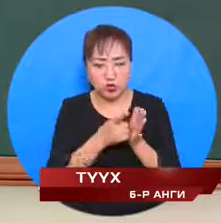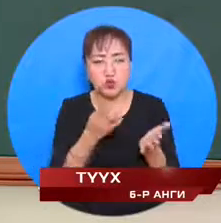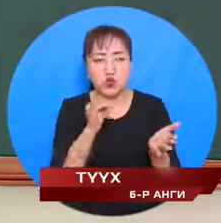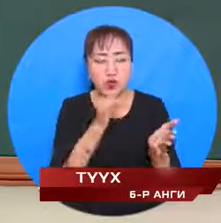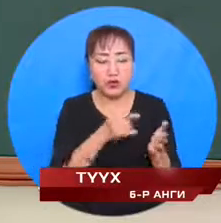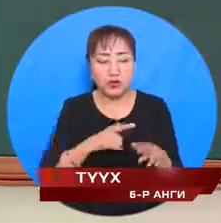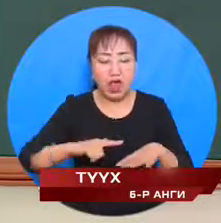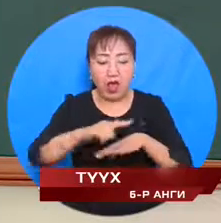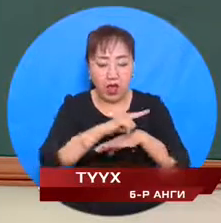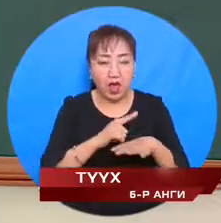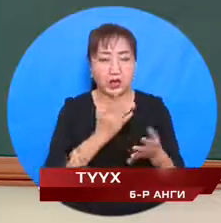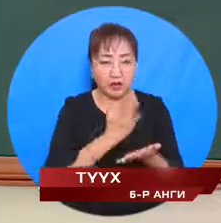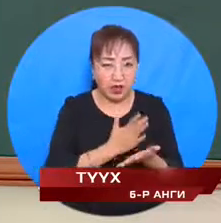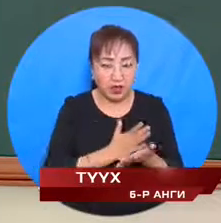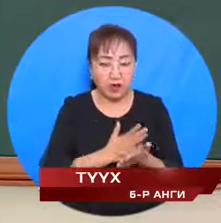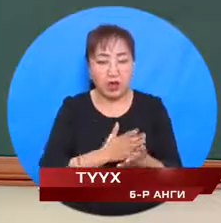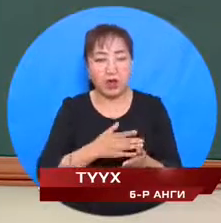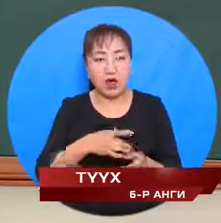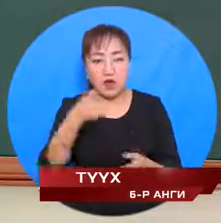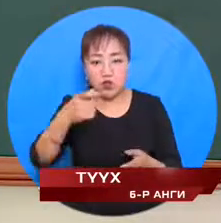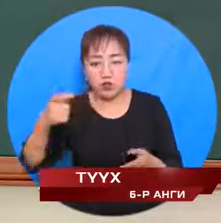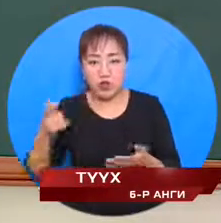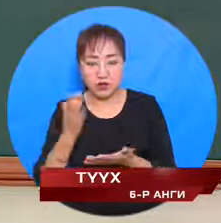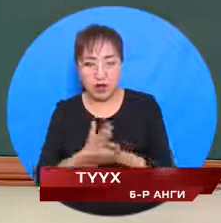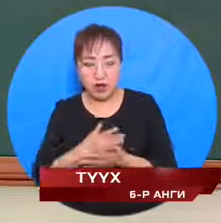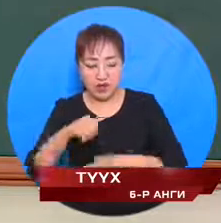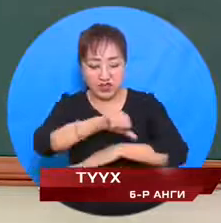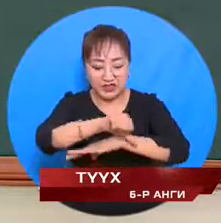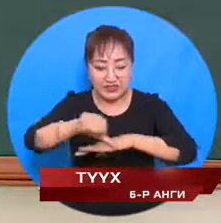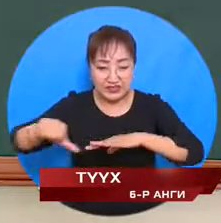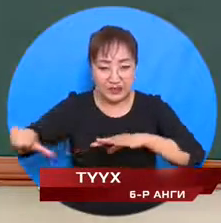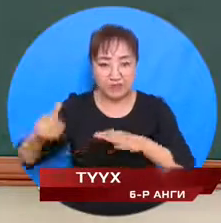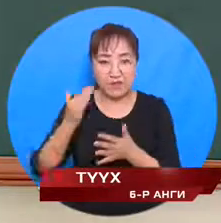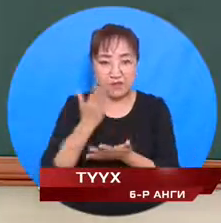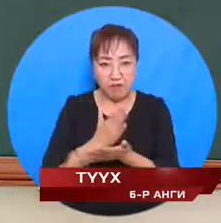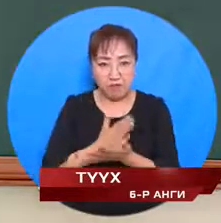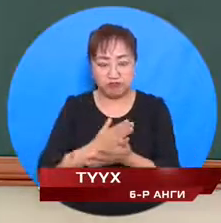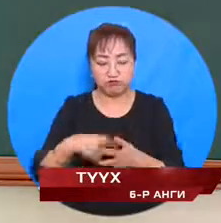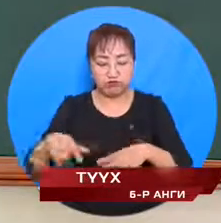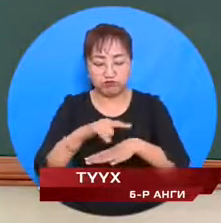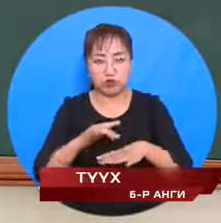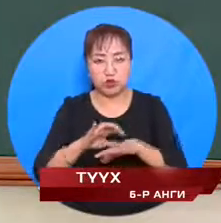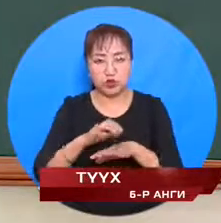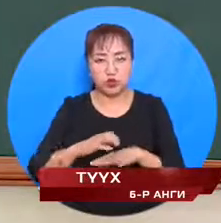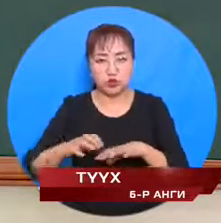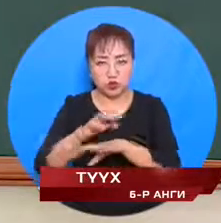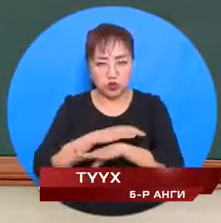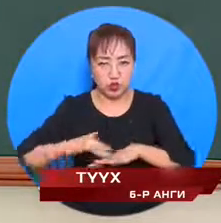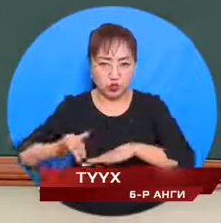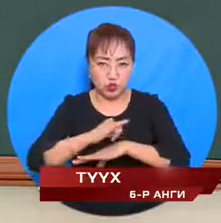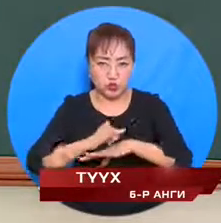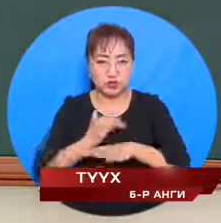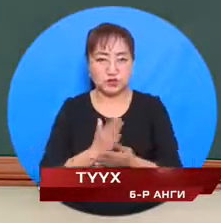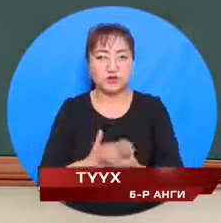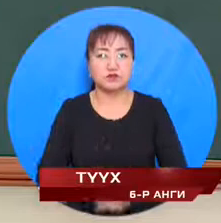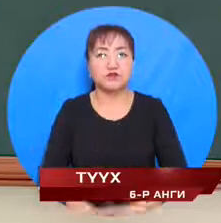амтай байх, зам өөрийн хил хязгаартай байх байдаг байгаа. А тэгэхээр тусгаар улсуудын гол зүйлийг бид нар бол буюу газар нутгийн талаар